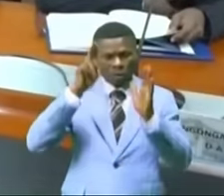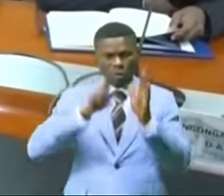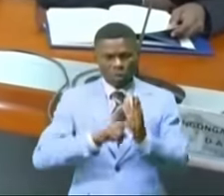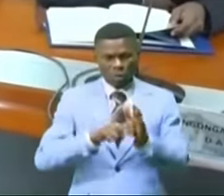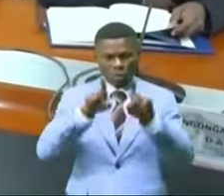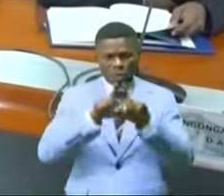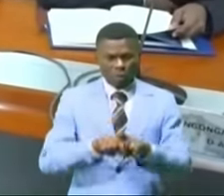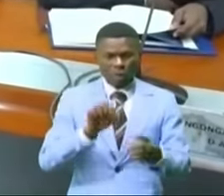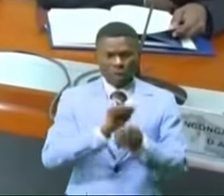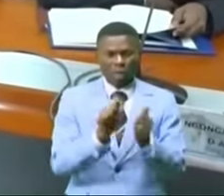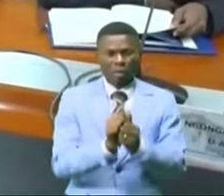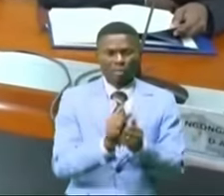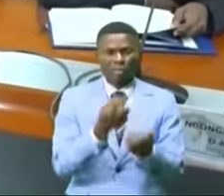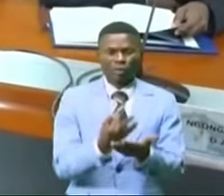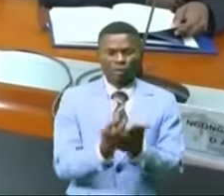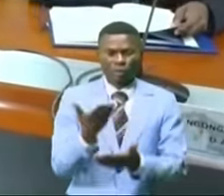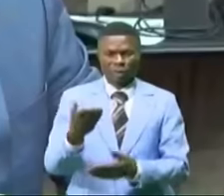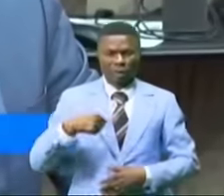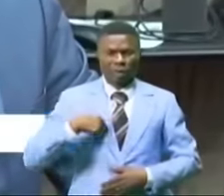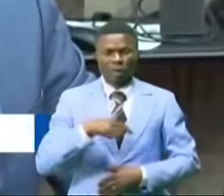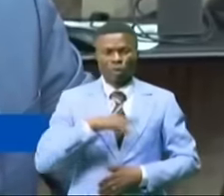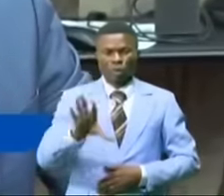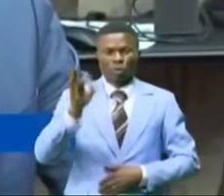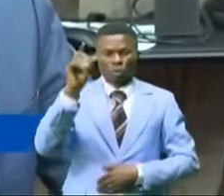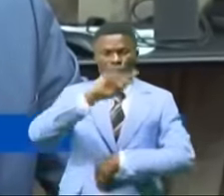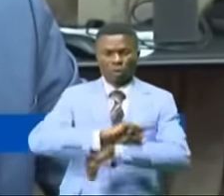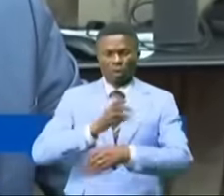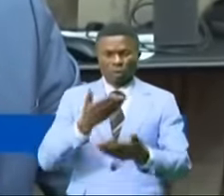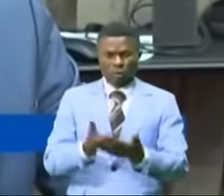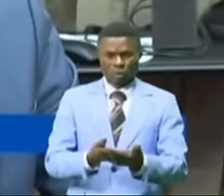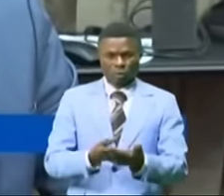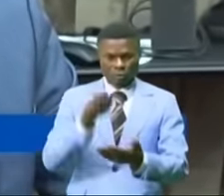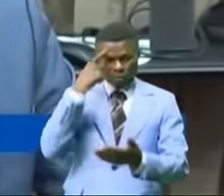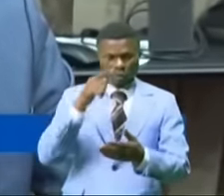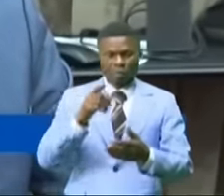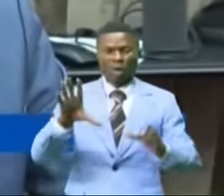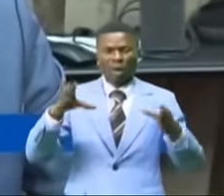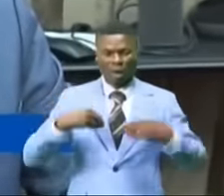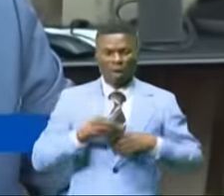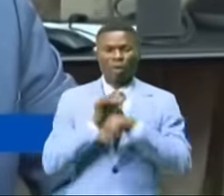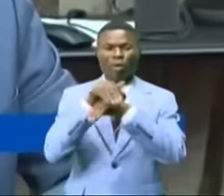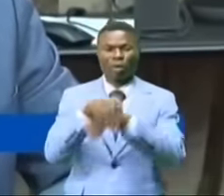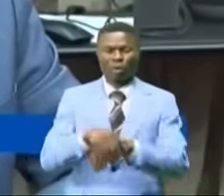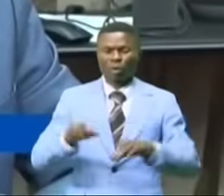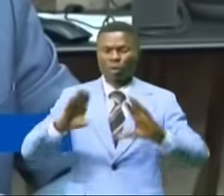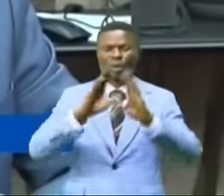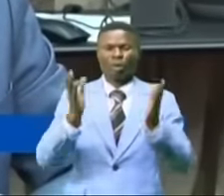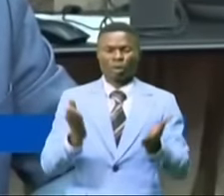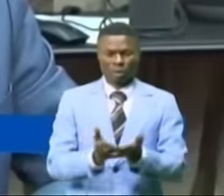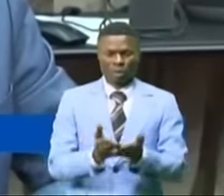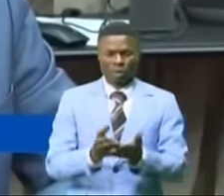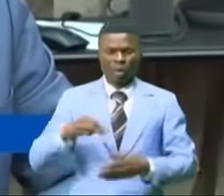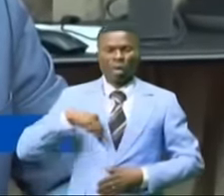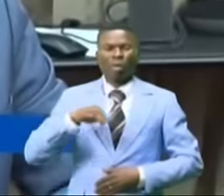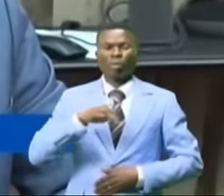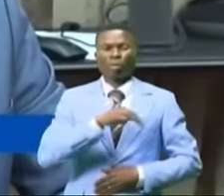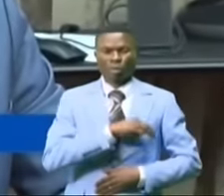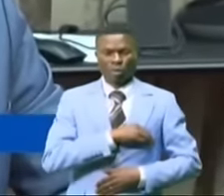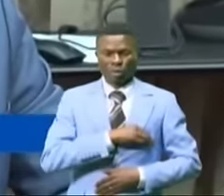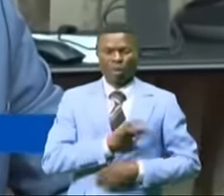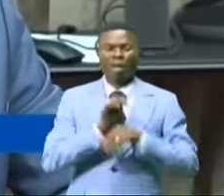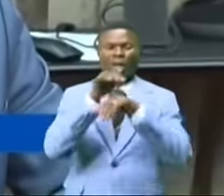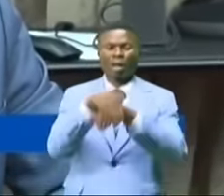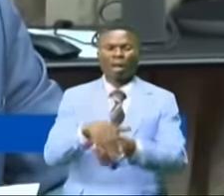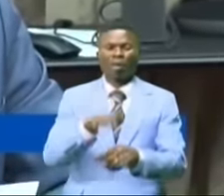secteur financier. Nous en profitons pour vous confirmer l'engagement de tous nos membres à